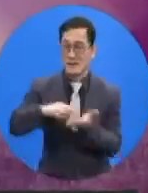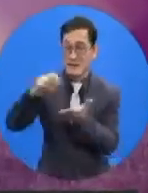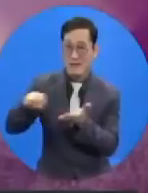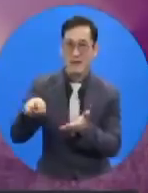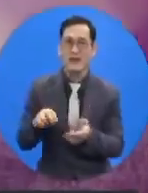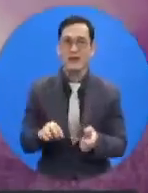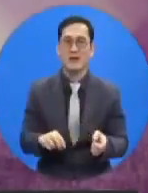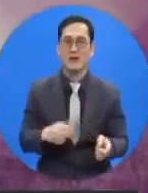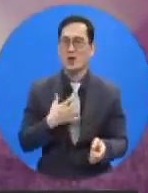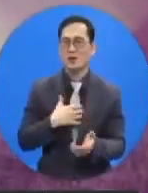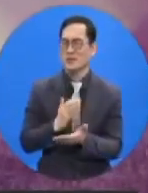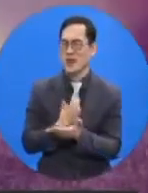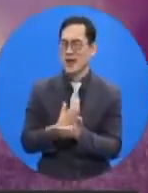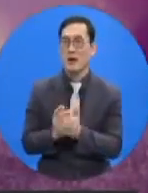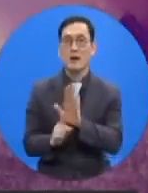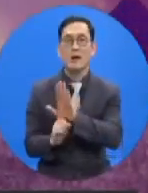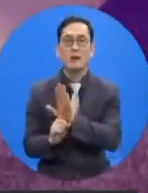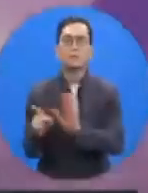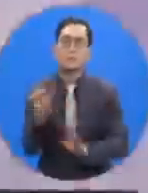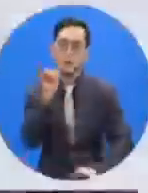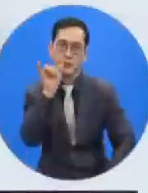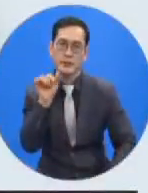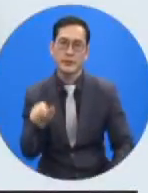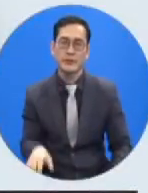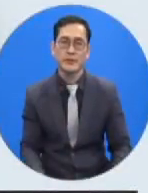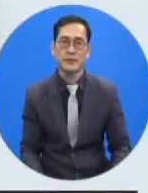되고 있습니다. 아이 뭘 걱정하지 마요.